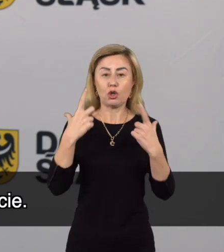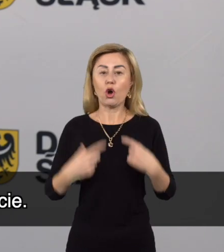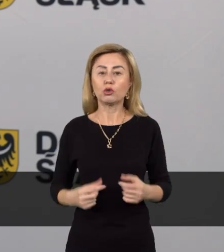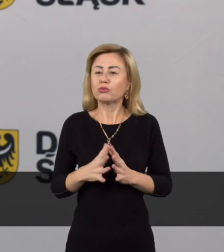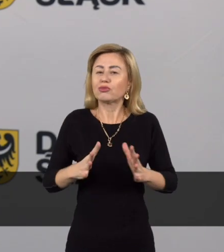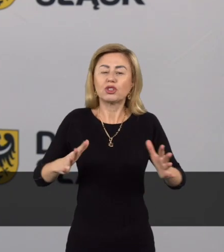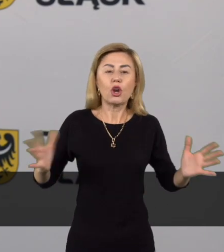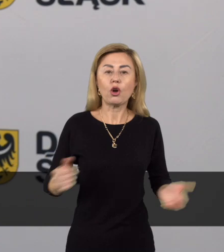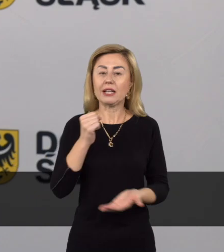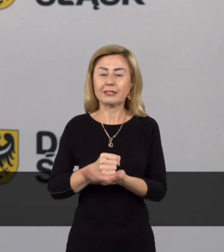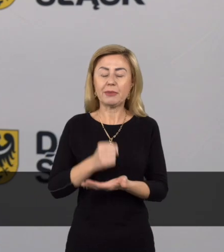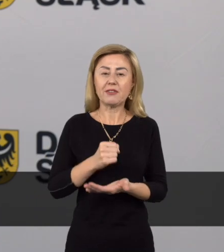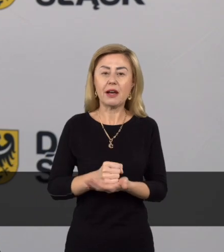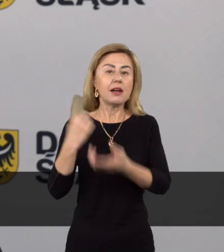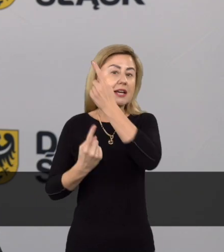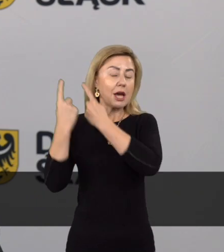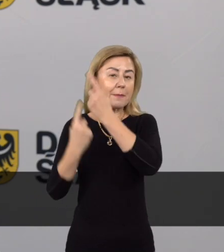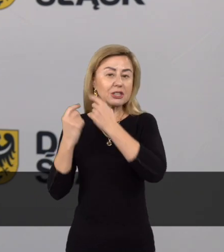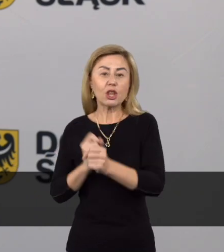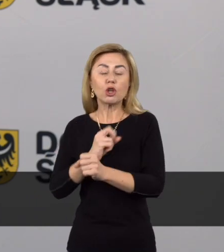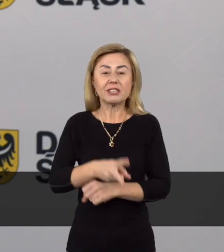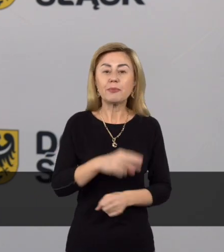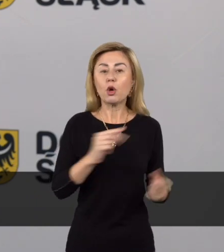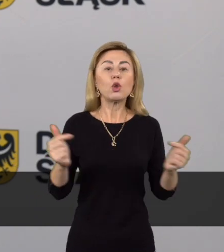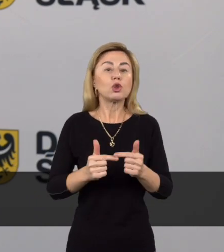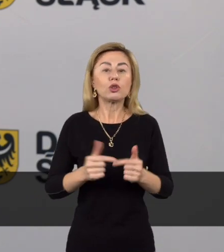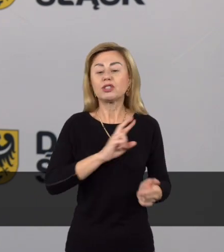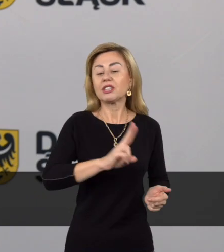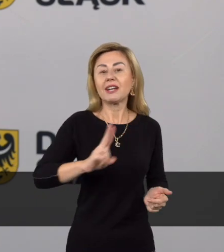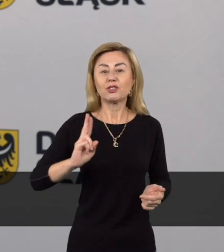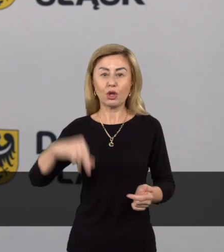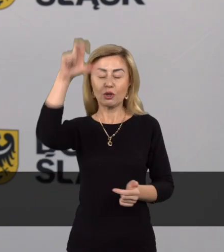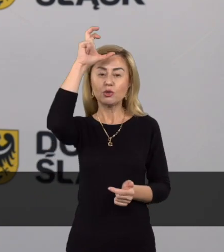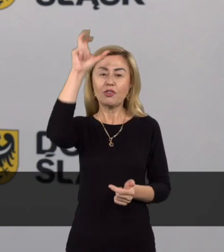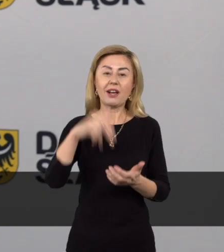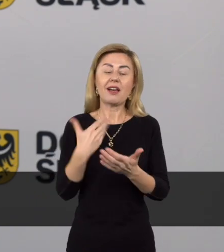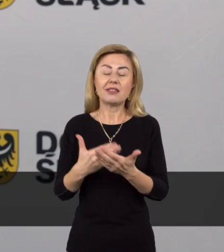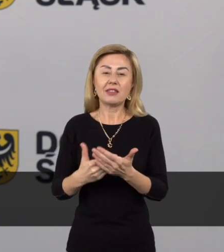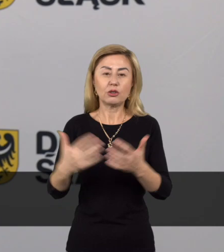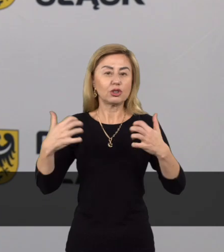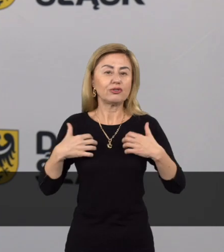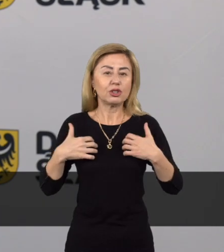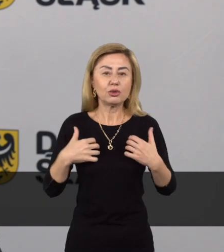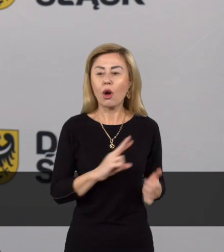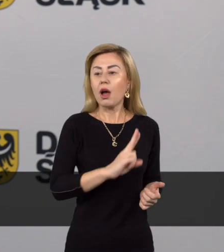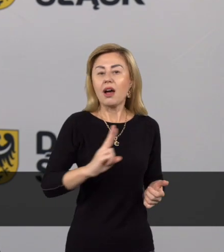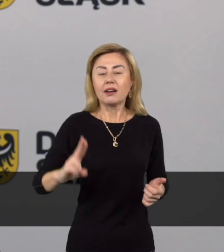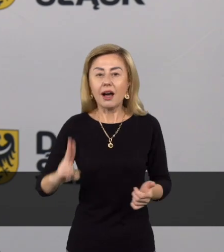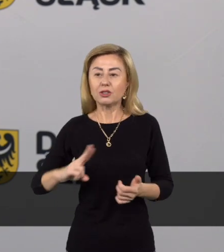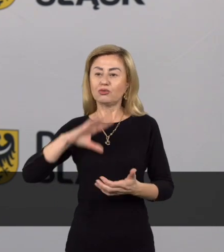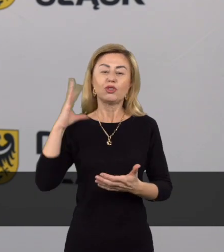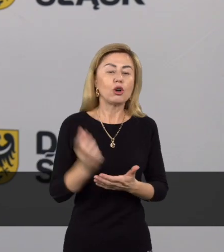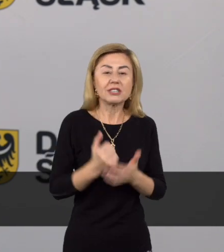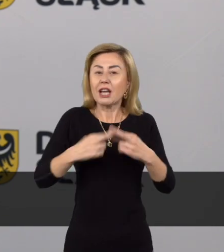szerokie pojęcie. Ja mogę powiedzieć, że dostępność jest czymś, co dotyczy nas wszystkich, bo tak naprawdę na linii życia chyba wszyscy